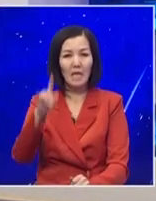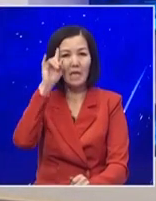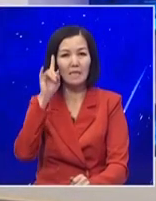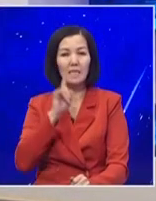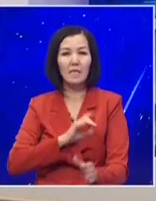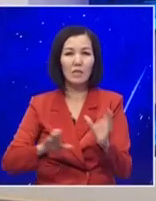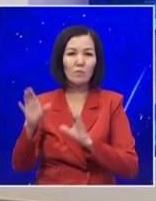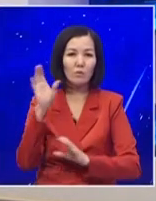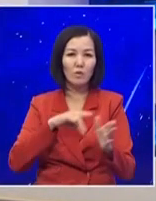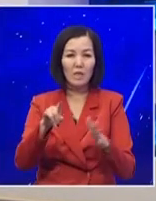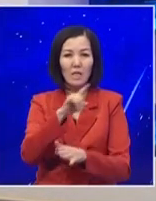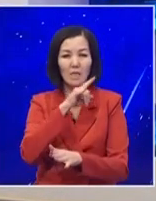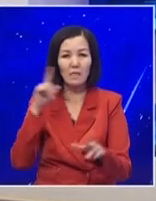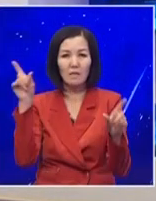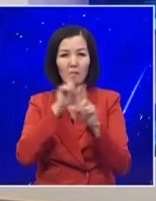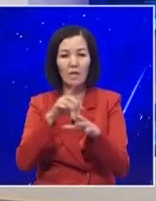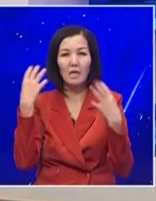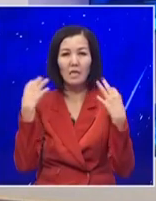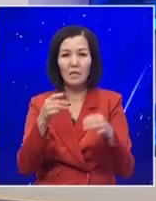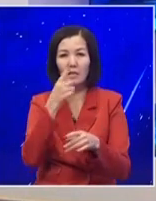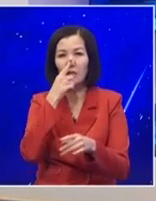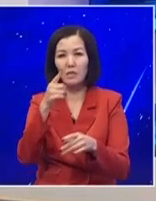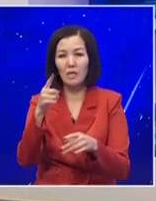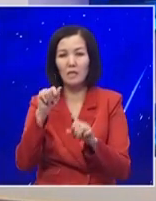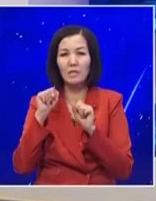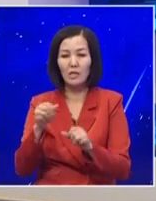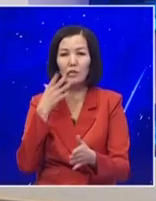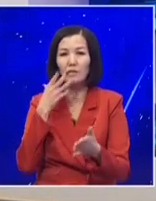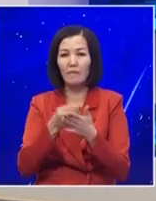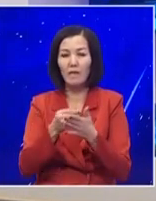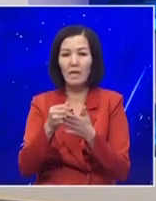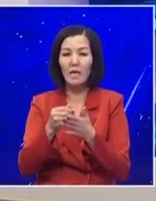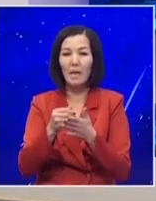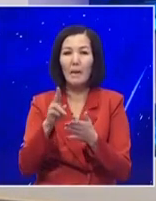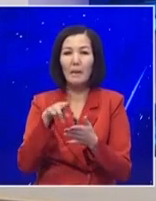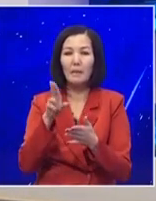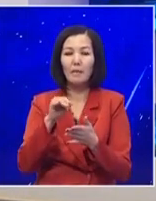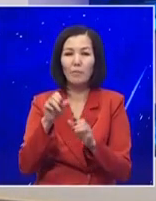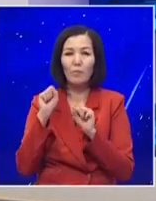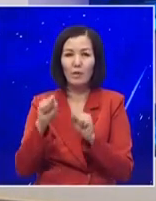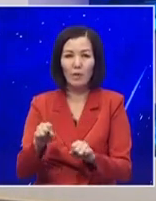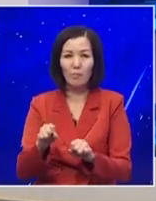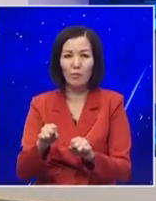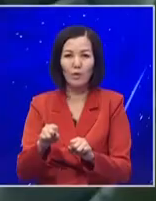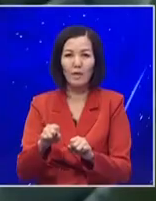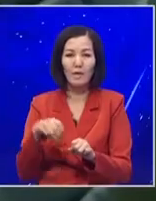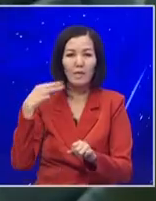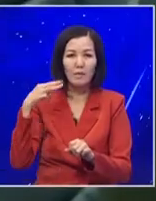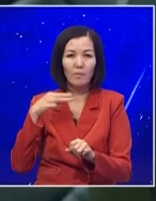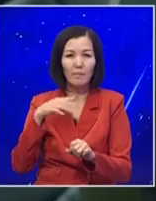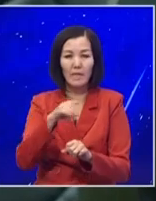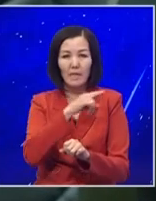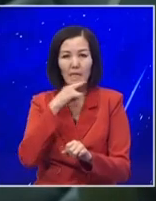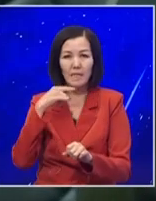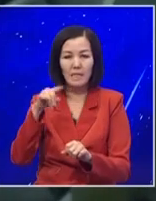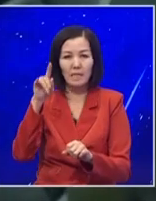Казахстанским студентам российских вузов разрешат дистанционно защитить дипломные. Дипломаты посольства Казахстана в Российской